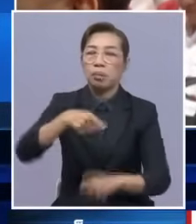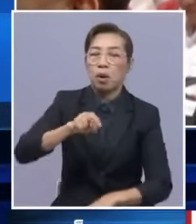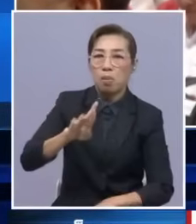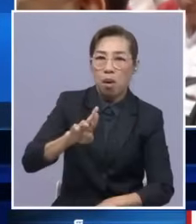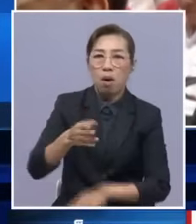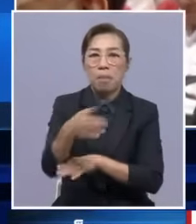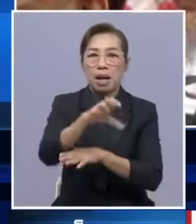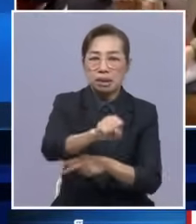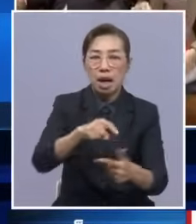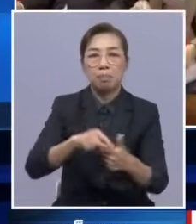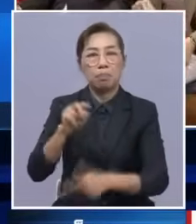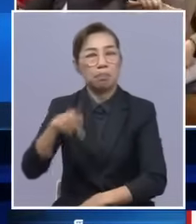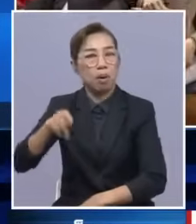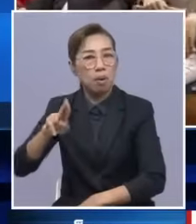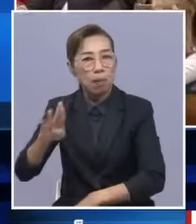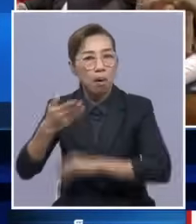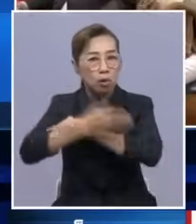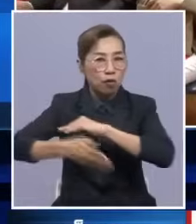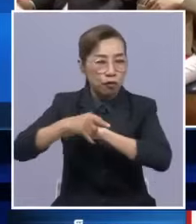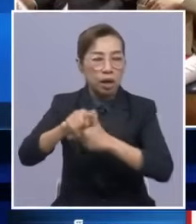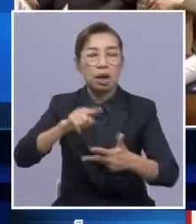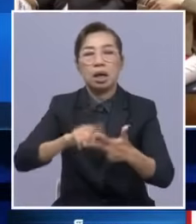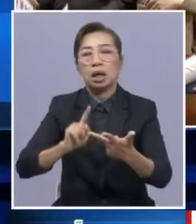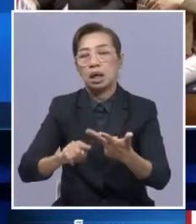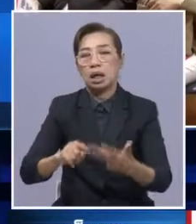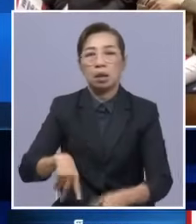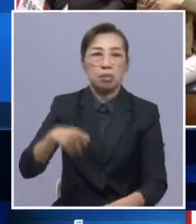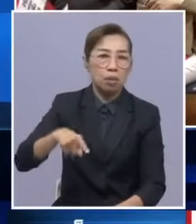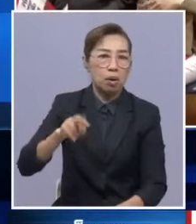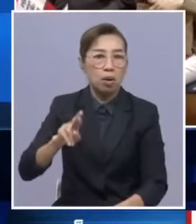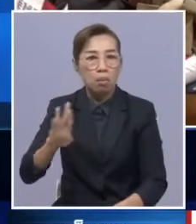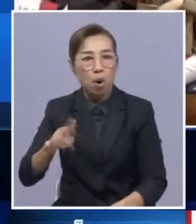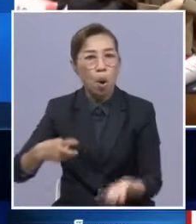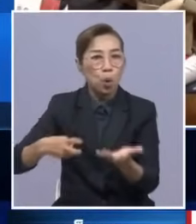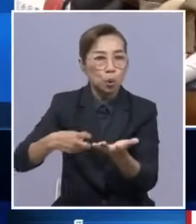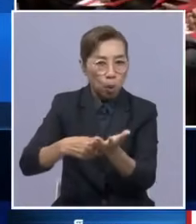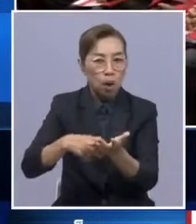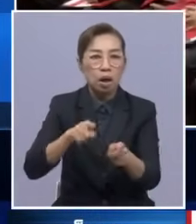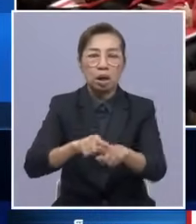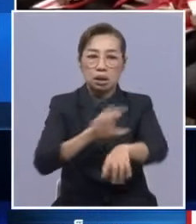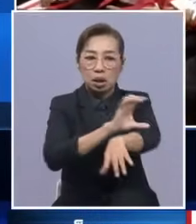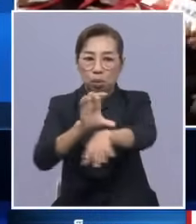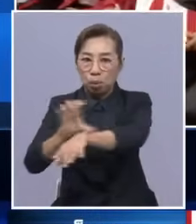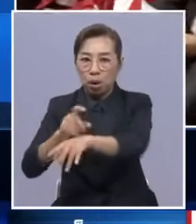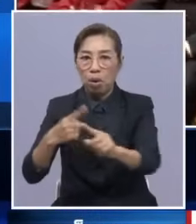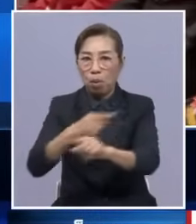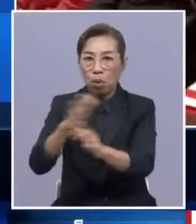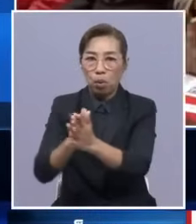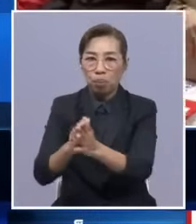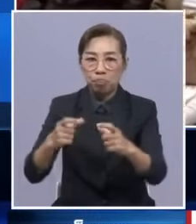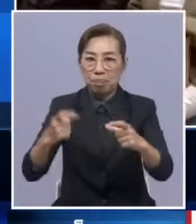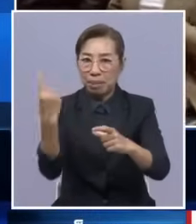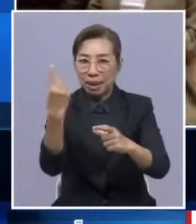วร่วมที่จะใช้ขับเคลื่อนนโยบายรถไฟฟ้า20บาทตลอดสายแล้วที่สำคัญการเดินหน้าแก้รัฐธรรมนูญด้ว